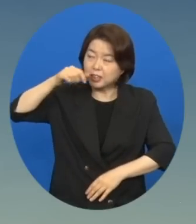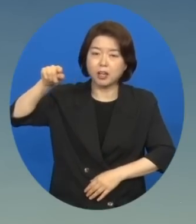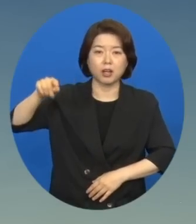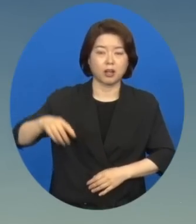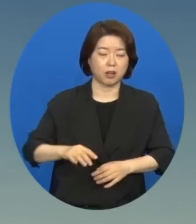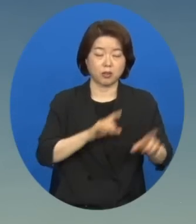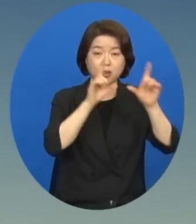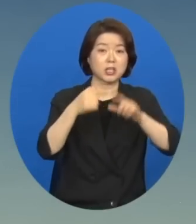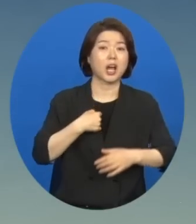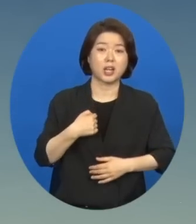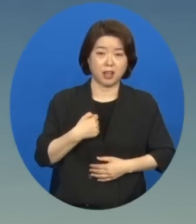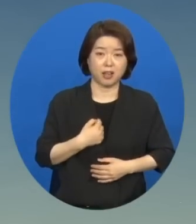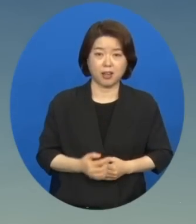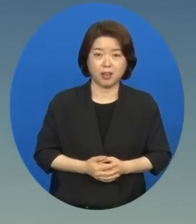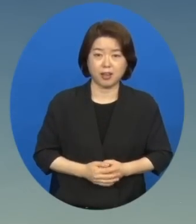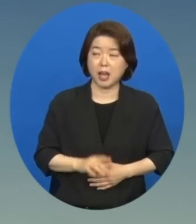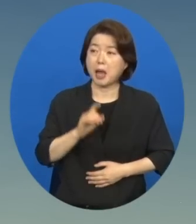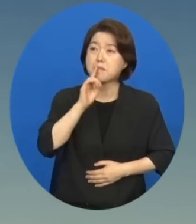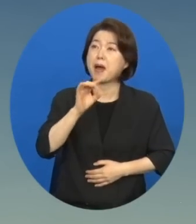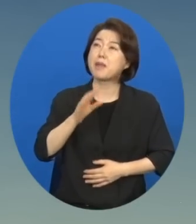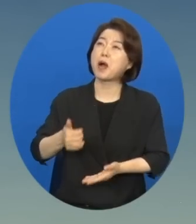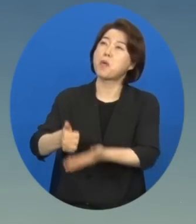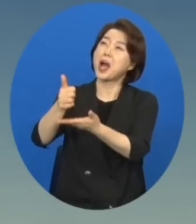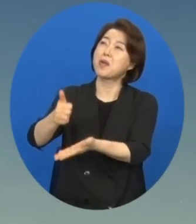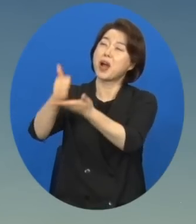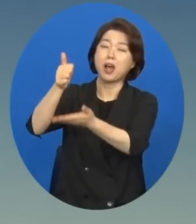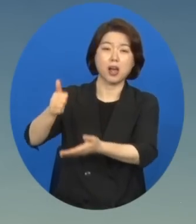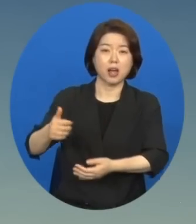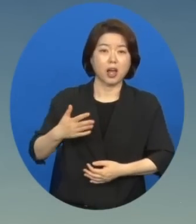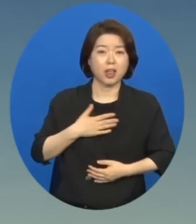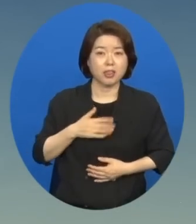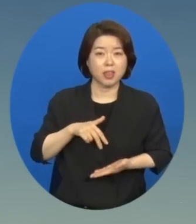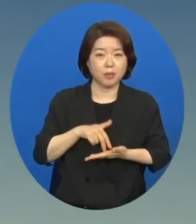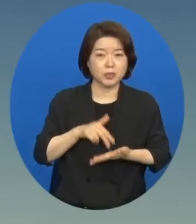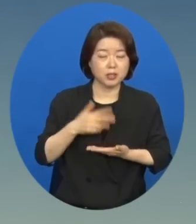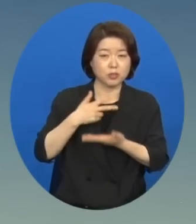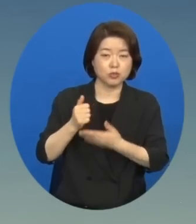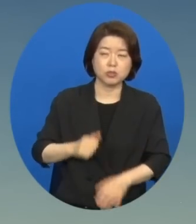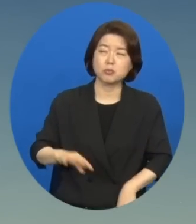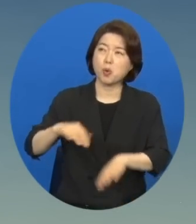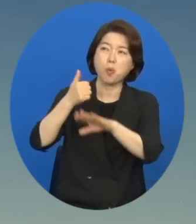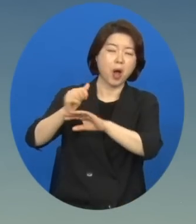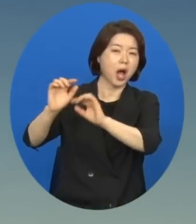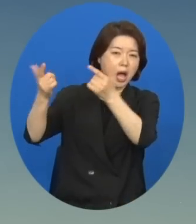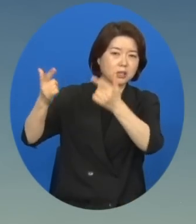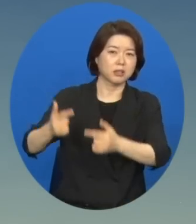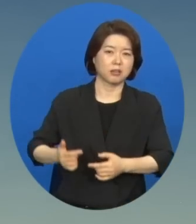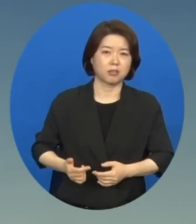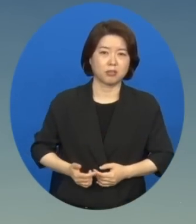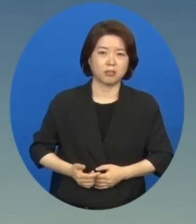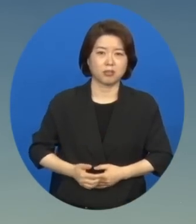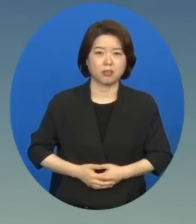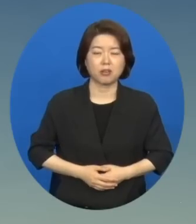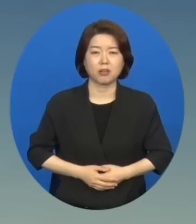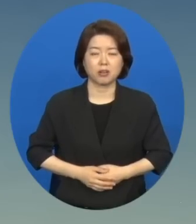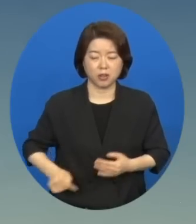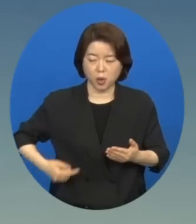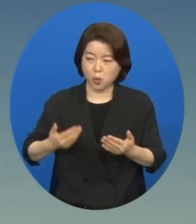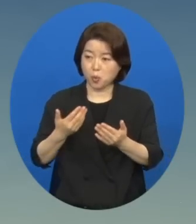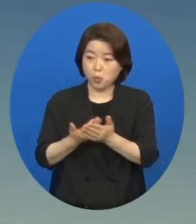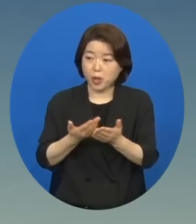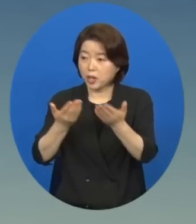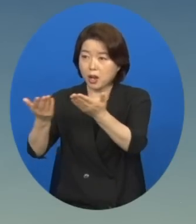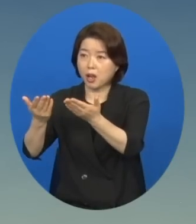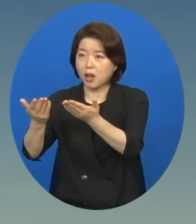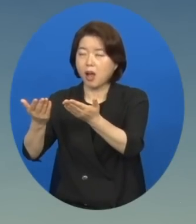수가 없어요. 말만 왕이시지 저에게 있어서 주님은 왕이 아니신 거예요. 회개할 대상이